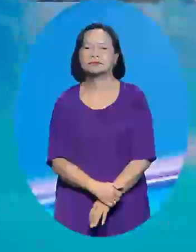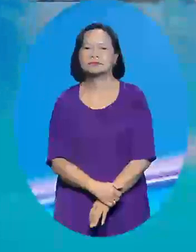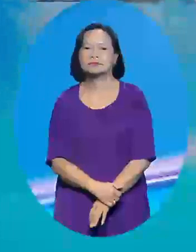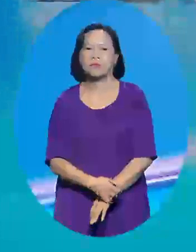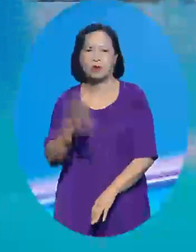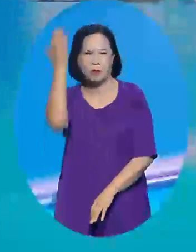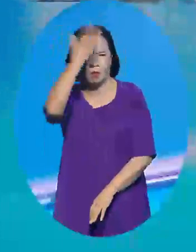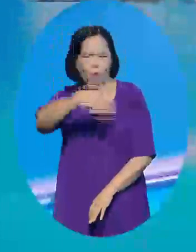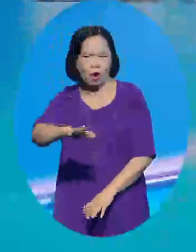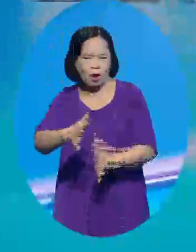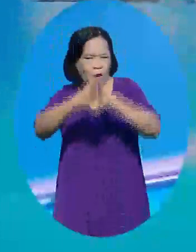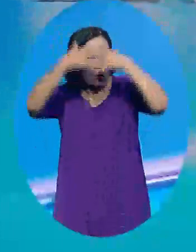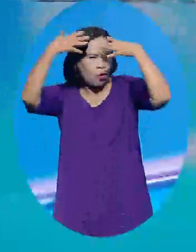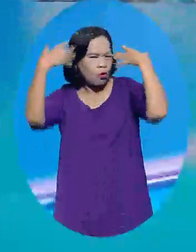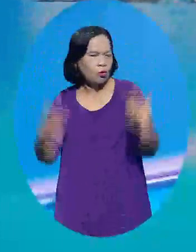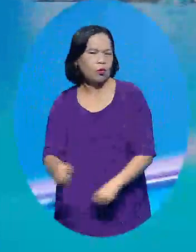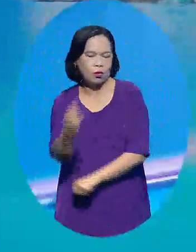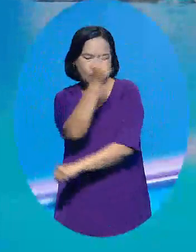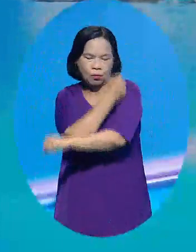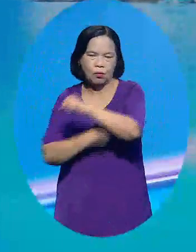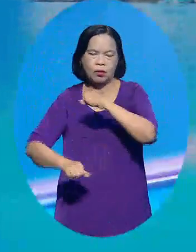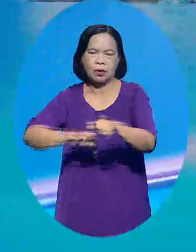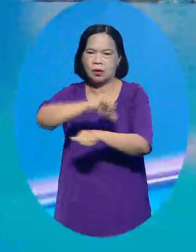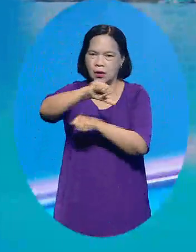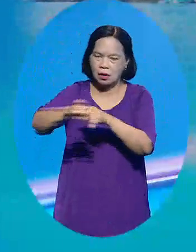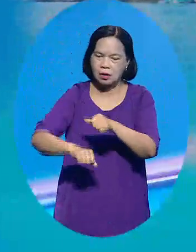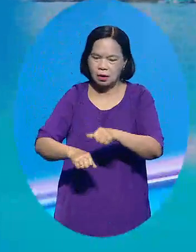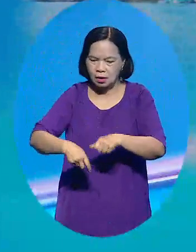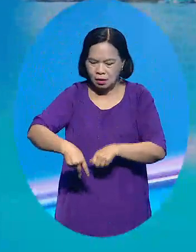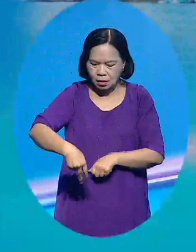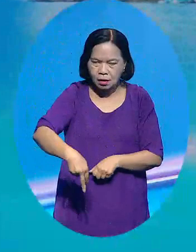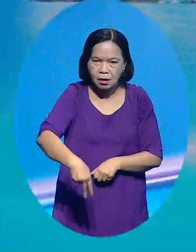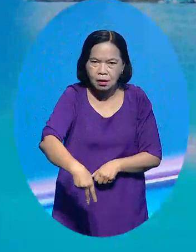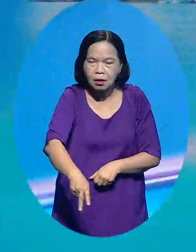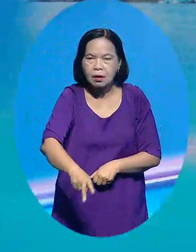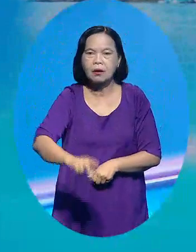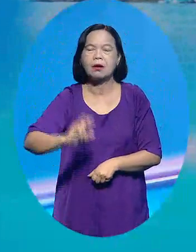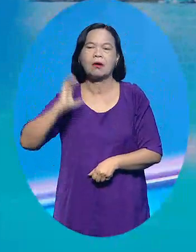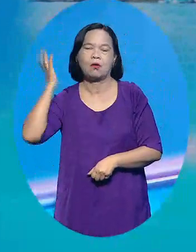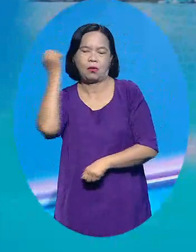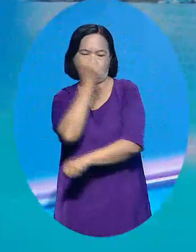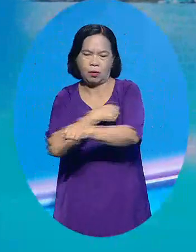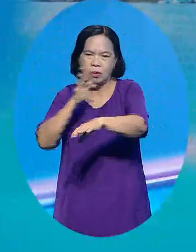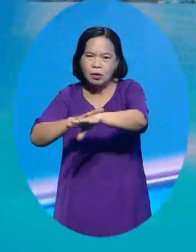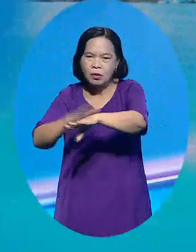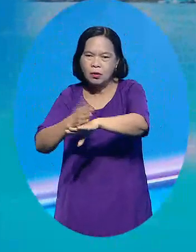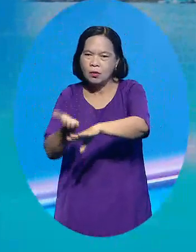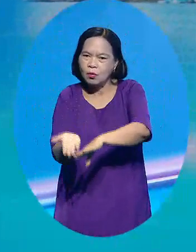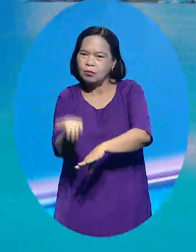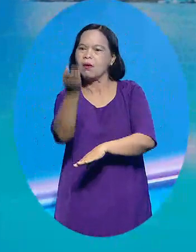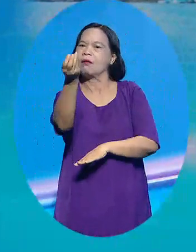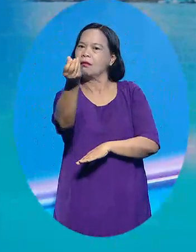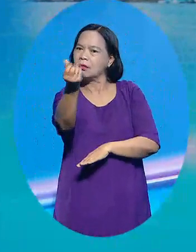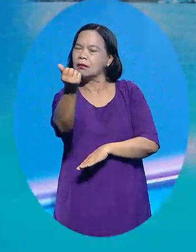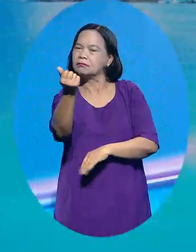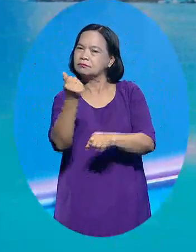hôm qua hàng chục ngàn người lao động và Các nhà hoạt động tại Hàn Quốc đã xuống đường tuần hành nhưng ngày quốc tế lao động kêu gọi tăng lương và cải thiện điều